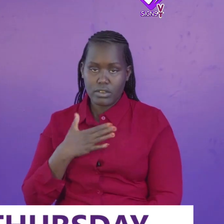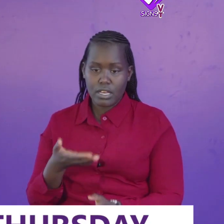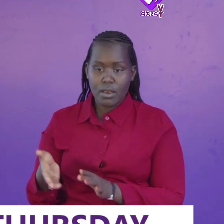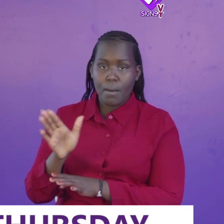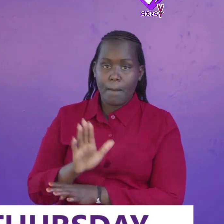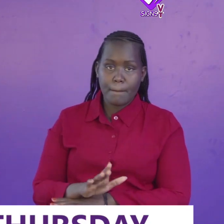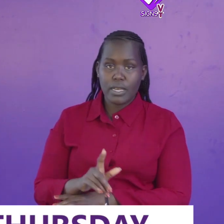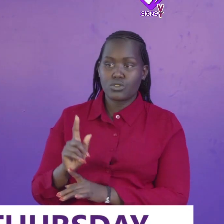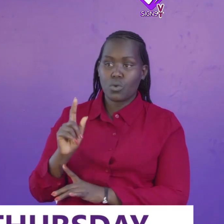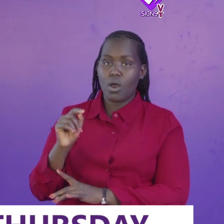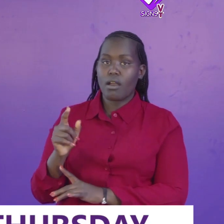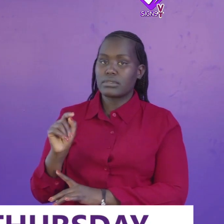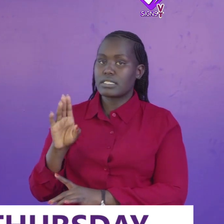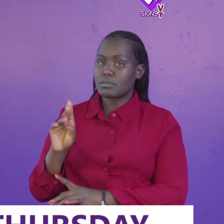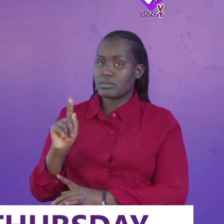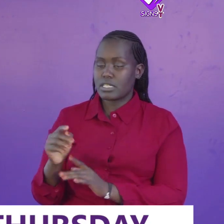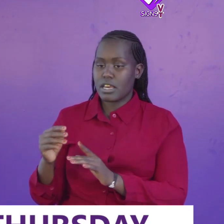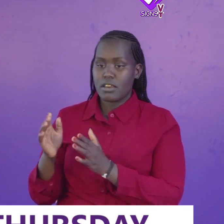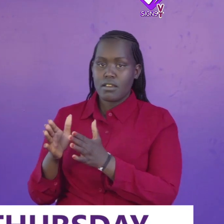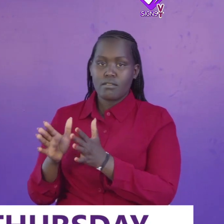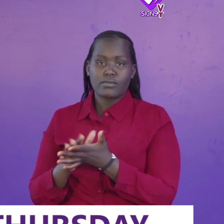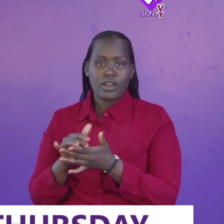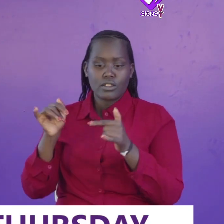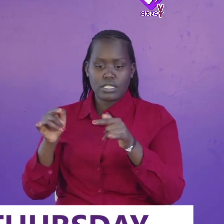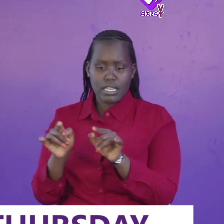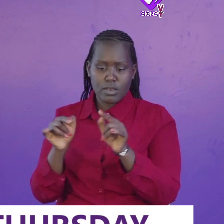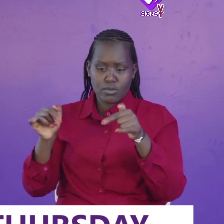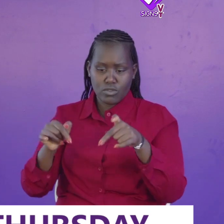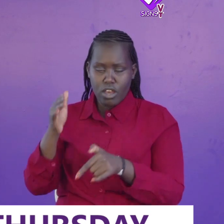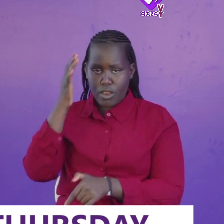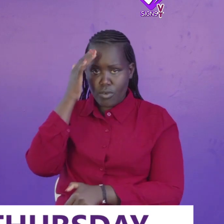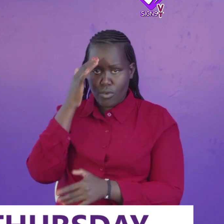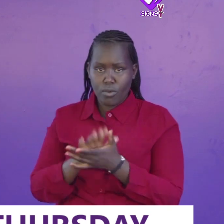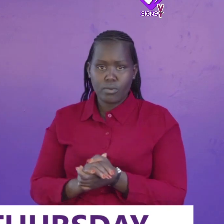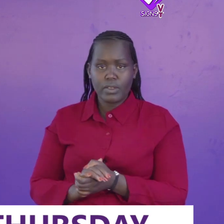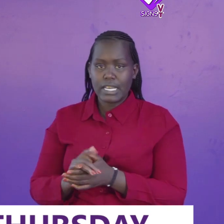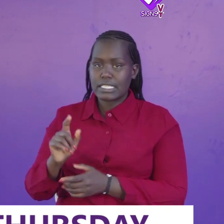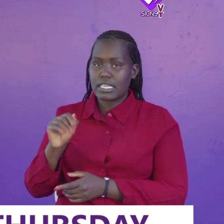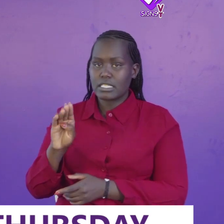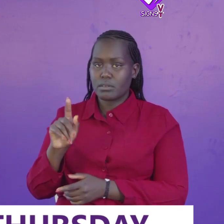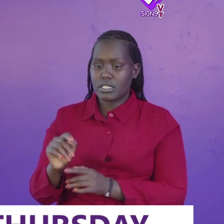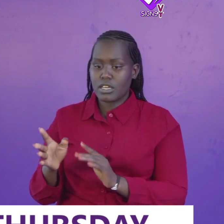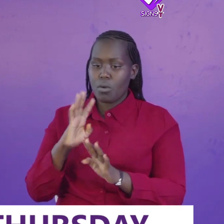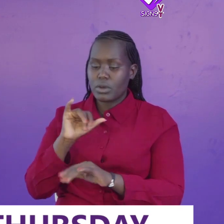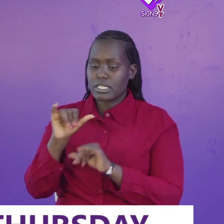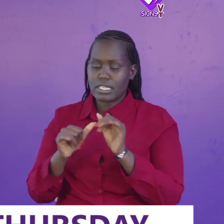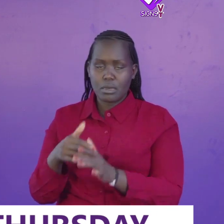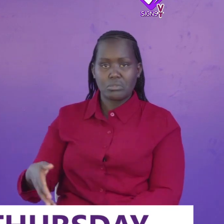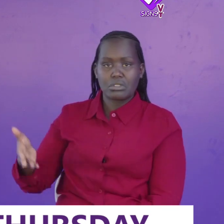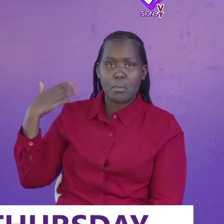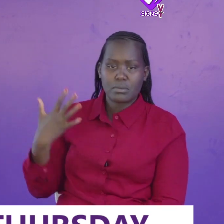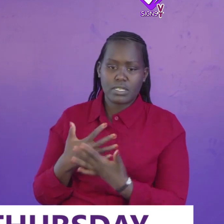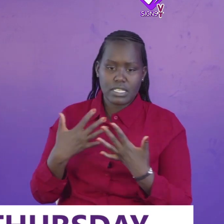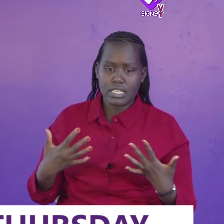our TBT vibes. Kama kawaida mnajanga leo ni TBT vibes, and inshallah tunaongea mambo ya zamani za kale. Mkuna